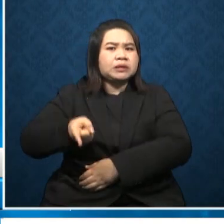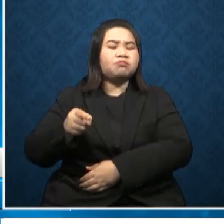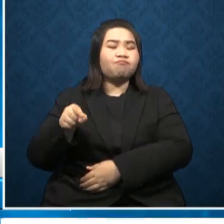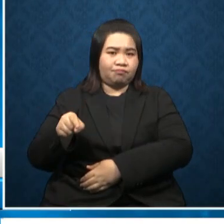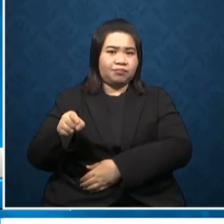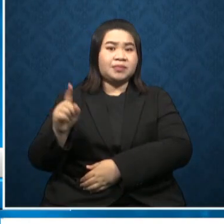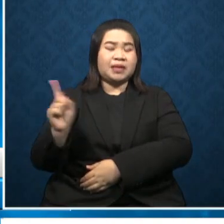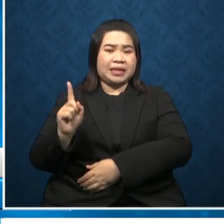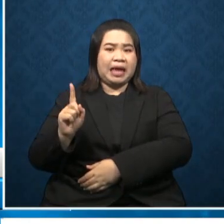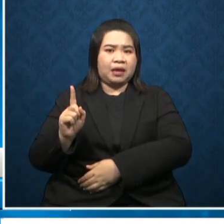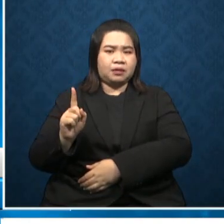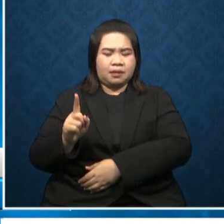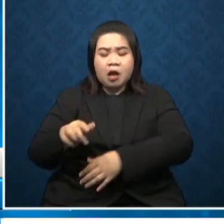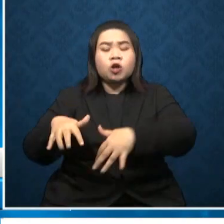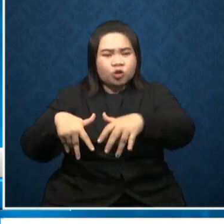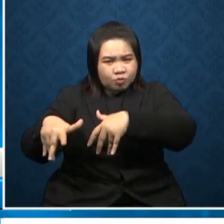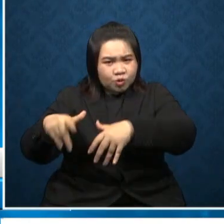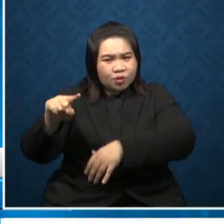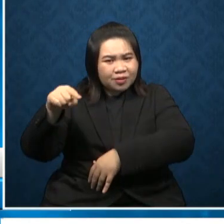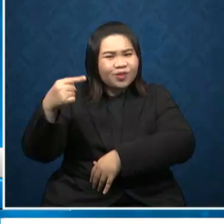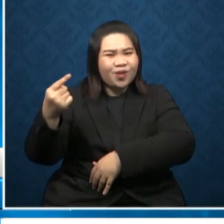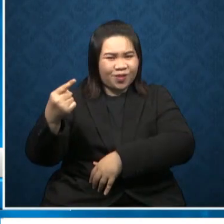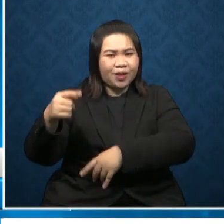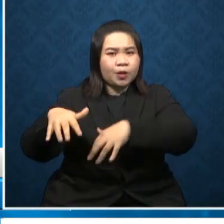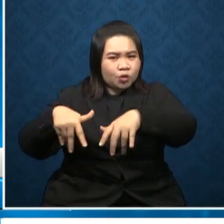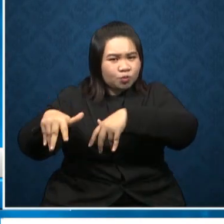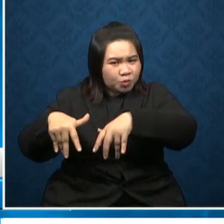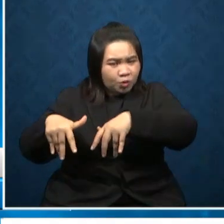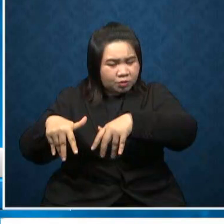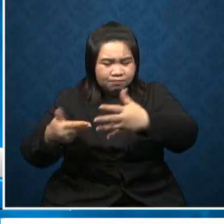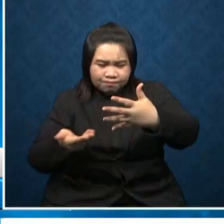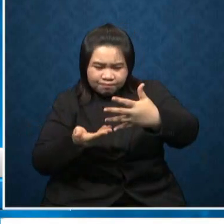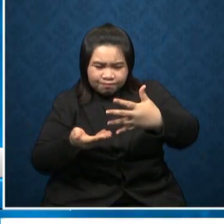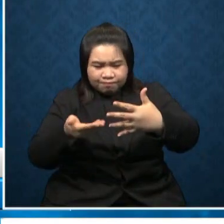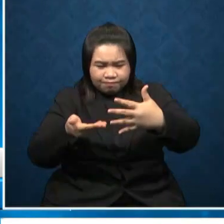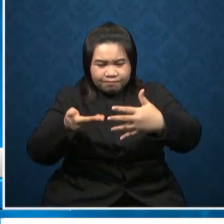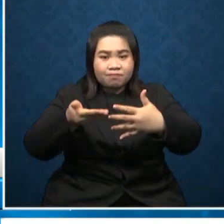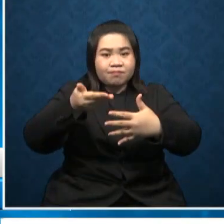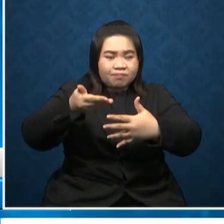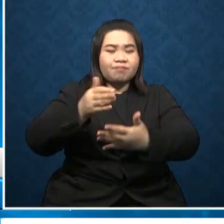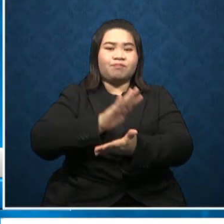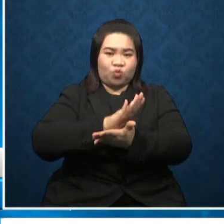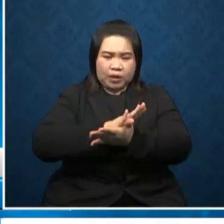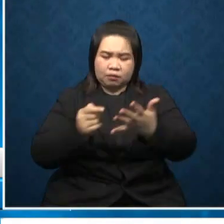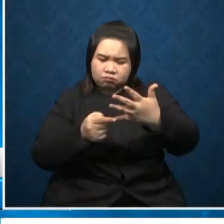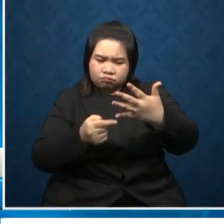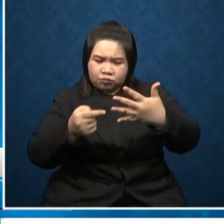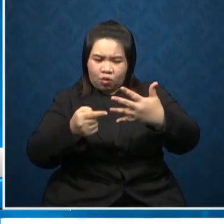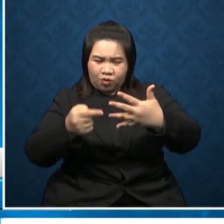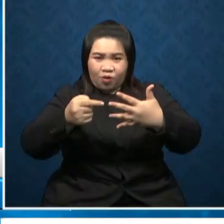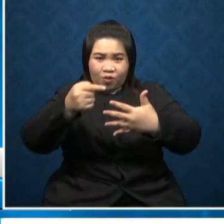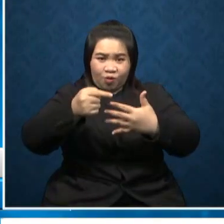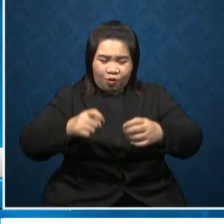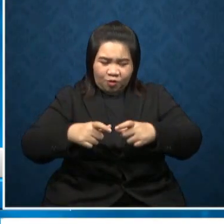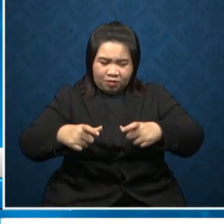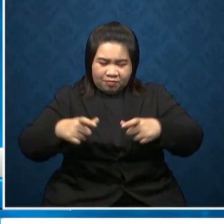ในระดับMicroในระดับหน่วยย่อยหน่วยย่อยที่สุดก็คือโรงเรียนนะครับในแต่ละ